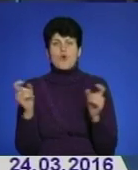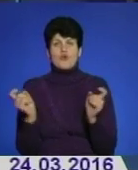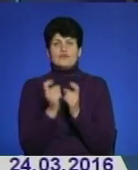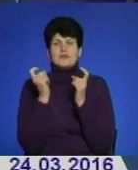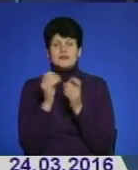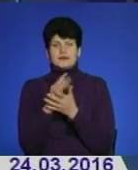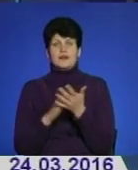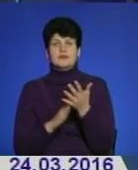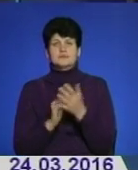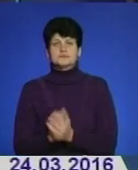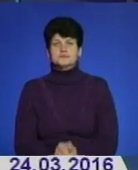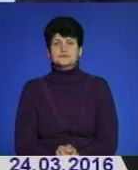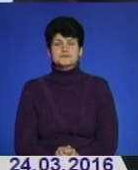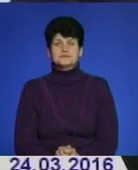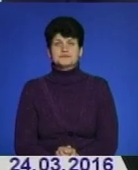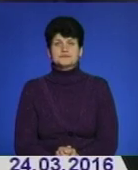далі у сюжеті.